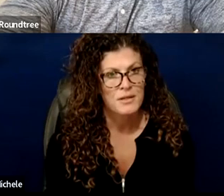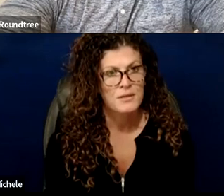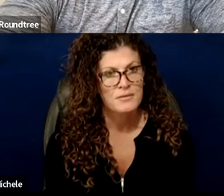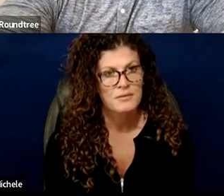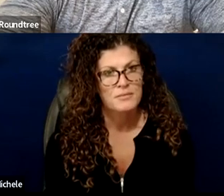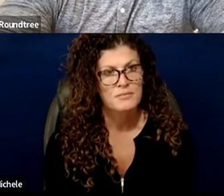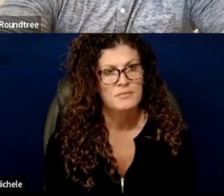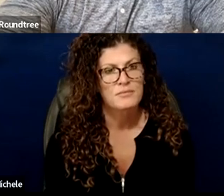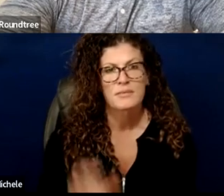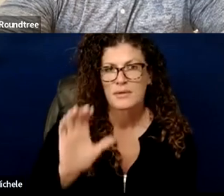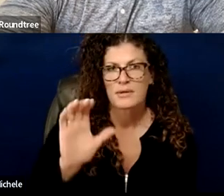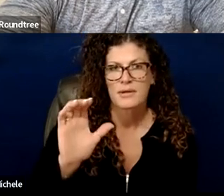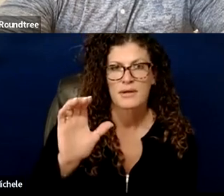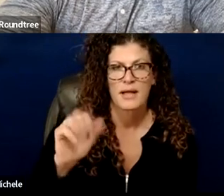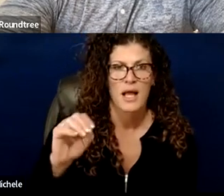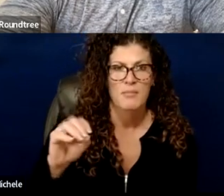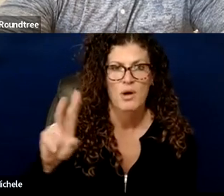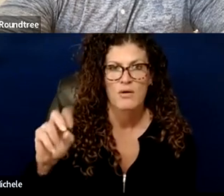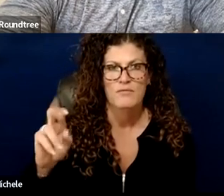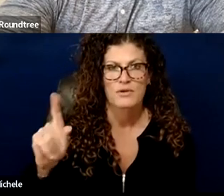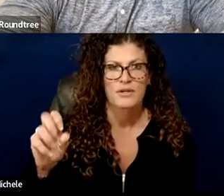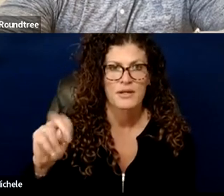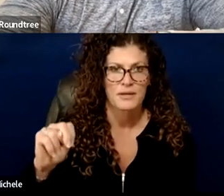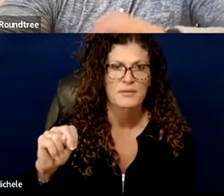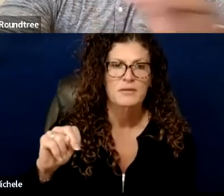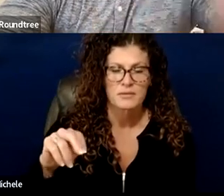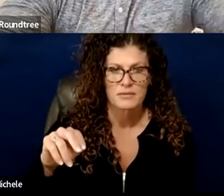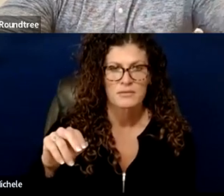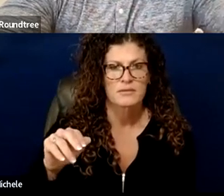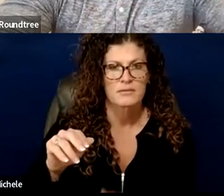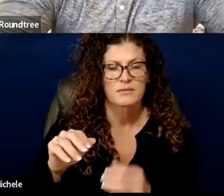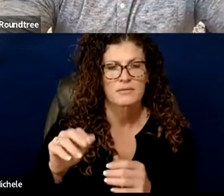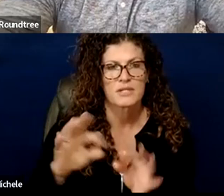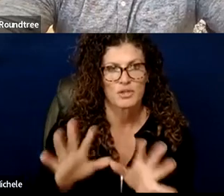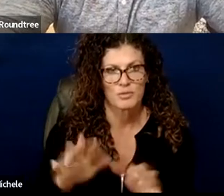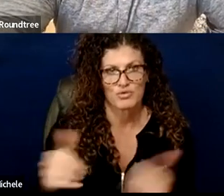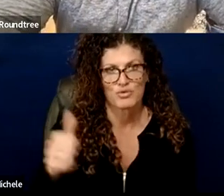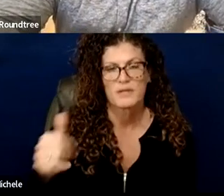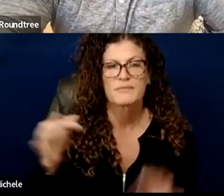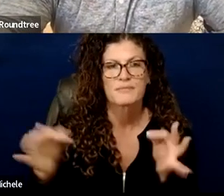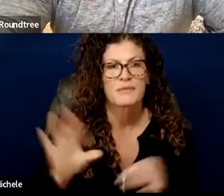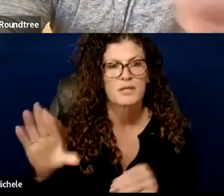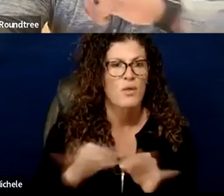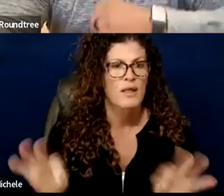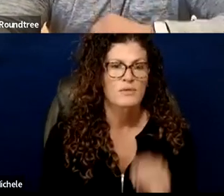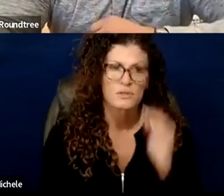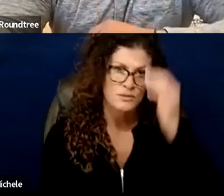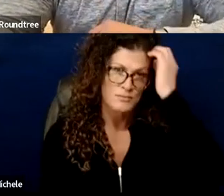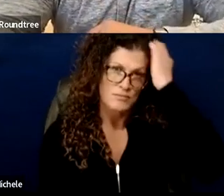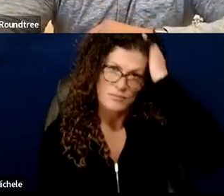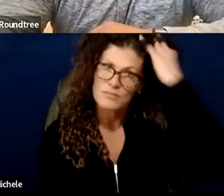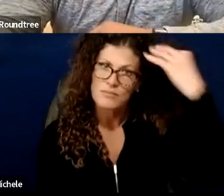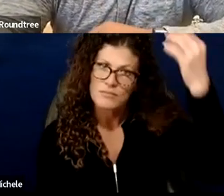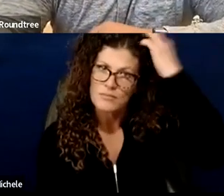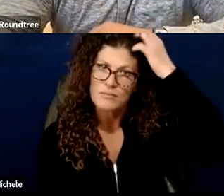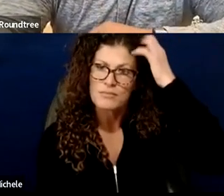will our Cabo Verdeano interpreter please introduce yourself and give Zoom instructions in Cabo Verdeano, please.